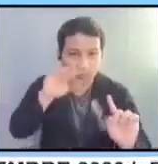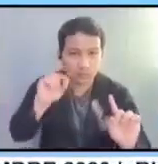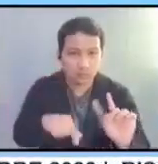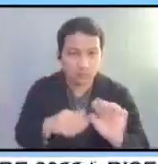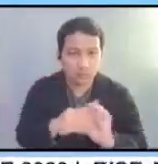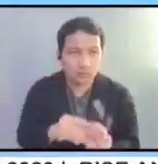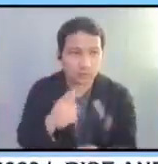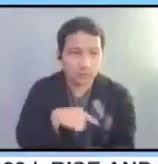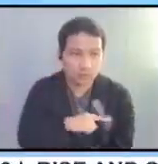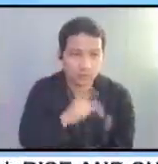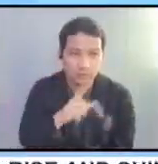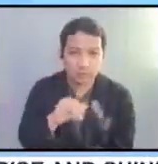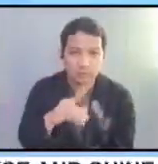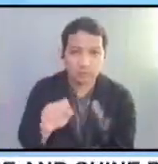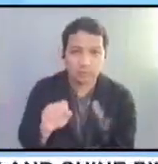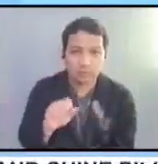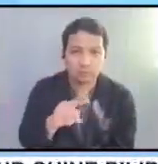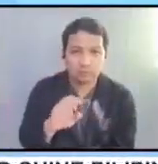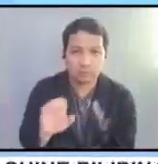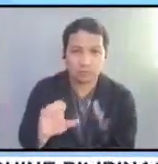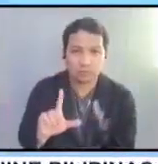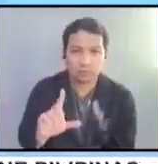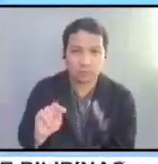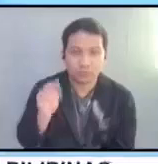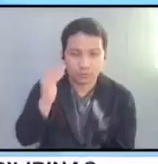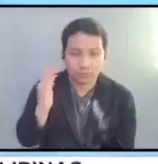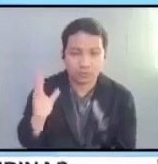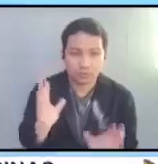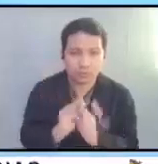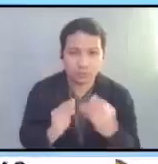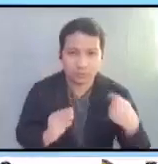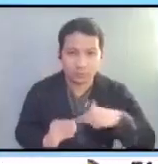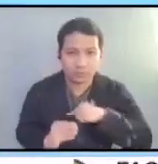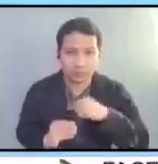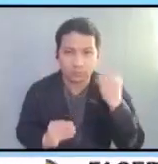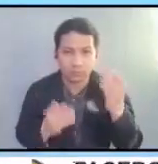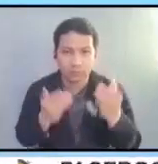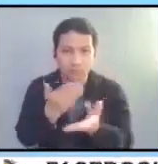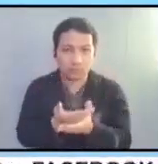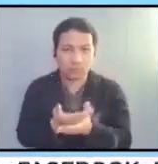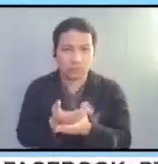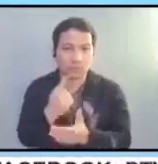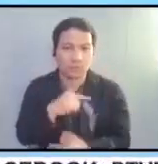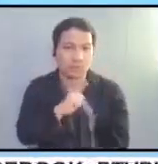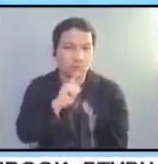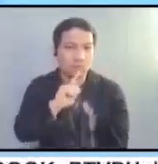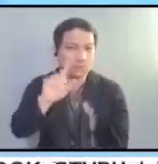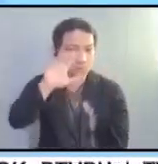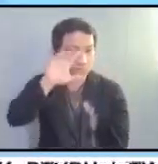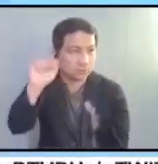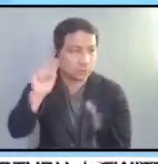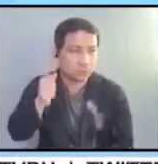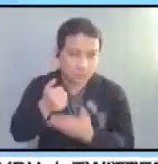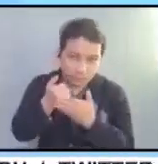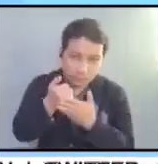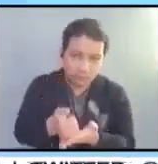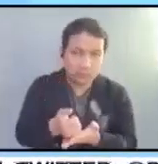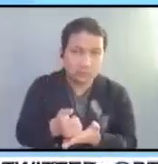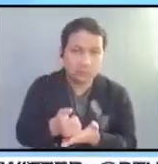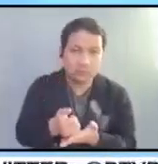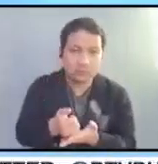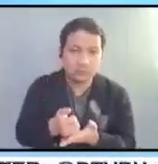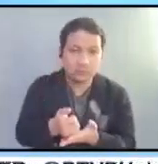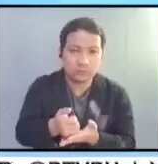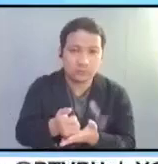felicito bulan Zamora 59 anyos nakita siya malapit lang sa kanyang bahay base sa paunang imbestigasyon